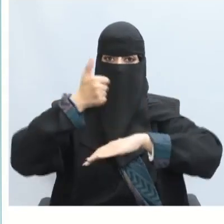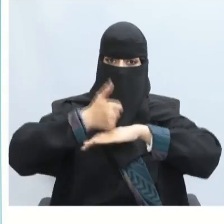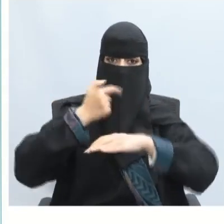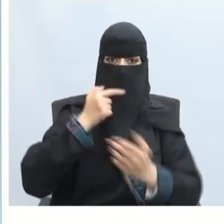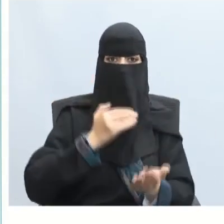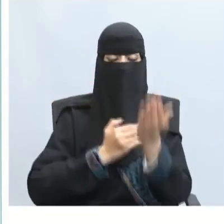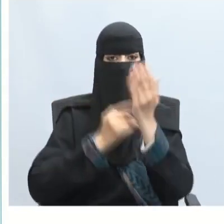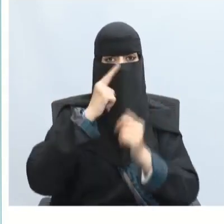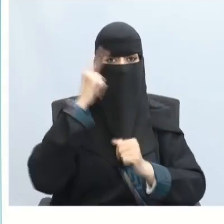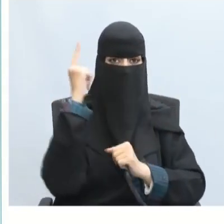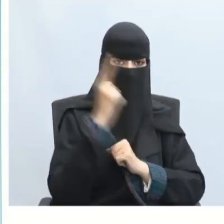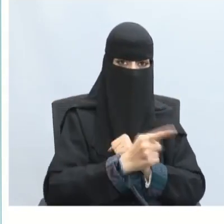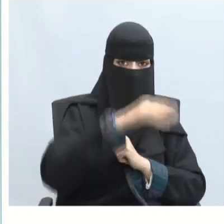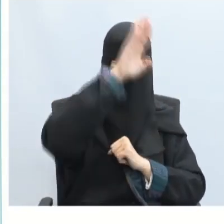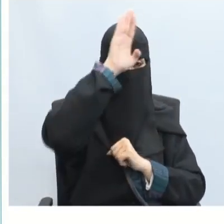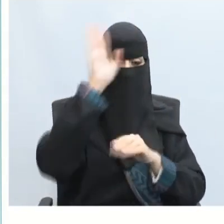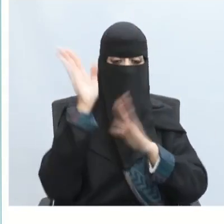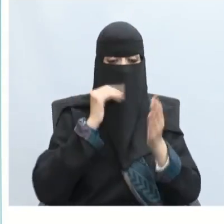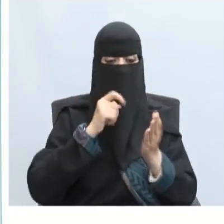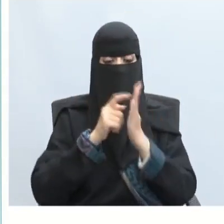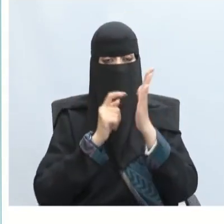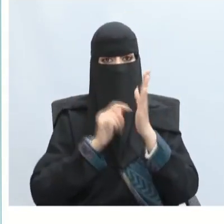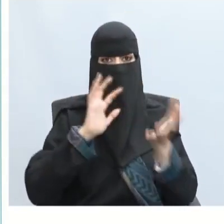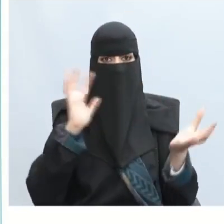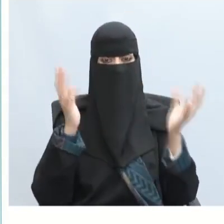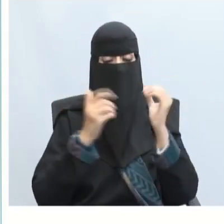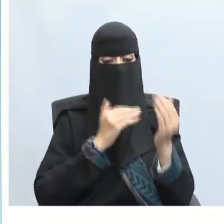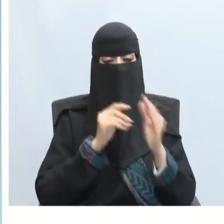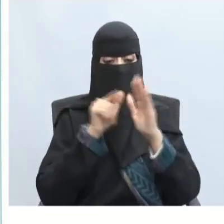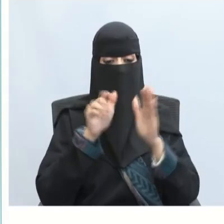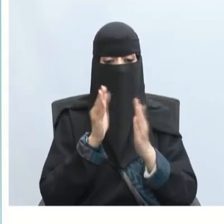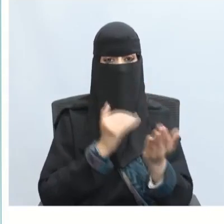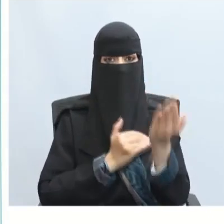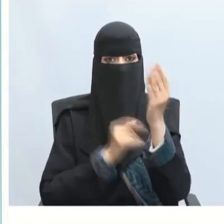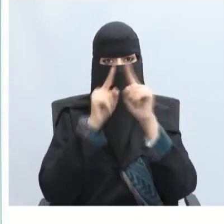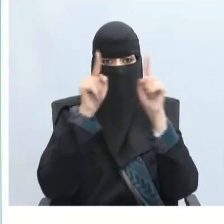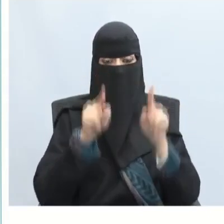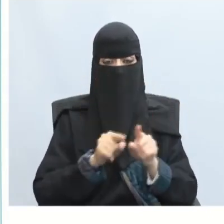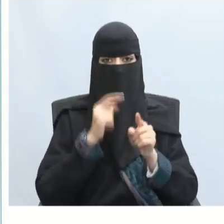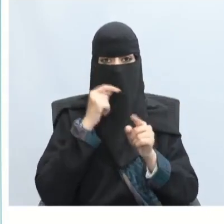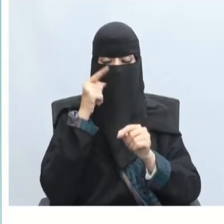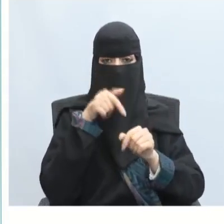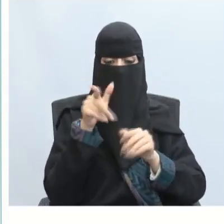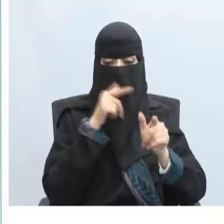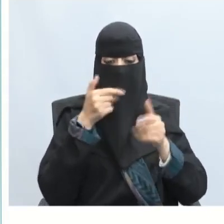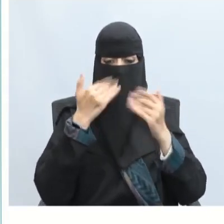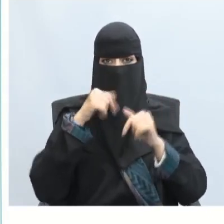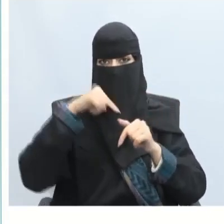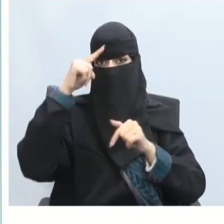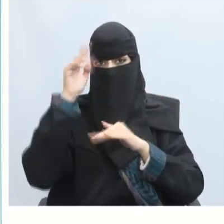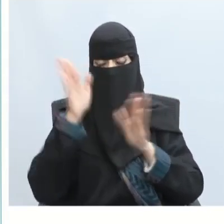ملكي والانظمه العامه تصدر بمرسوم ملكي ومثلنا على